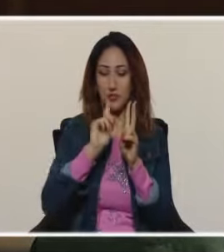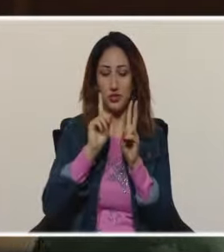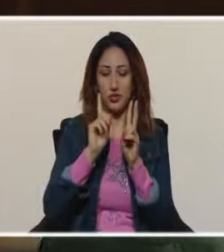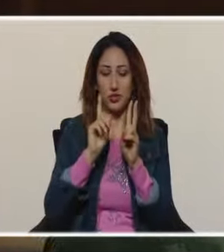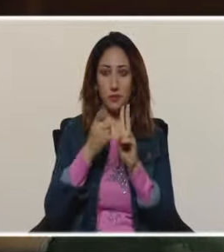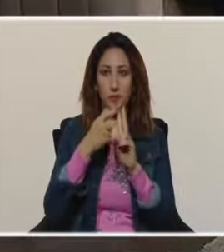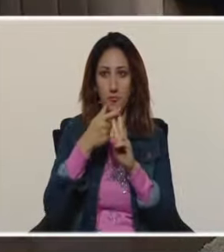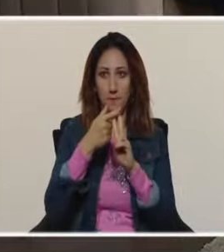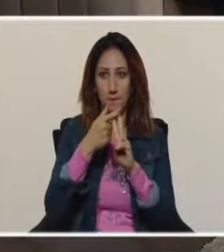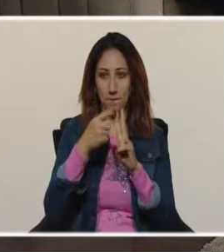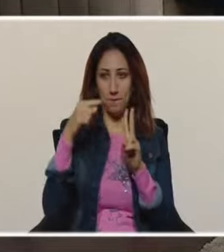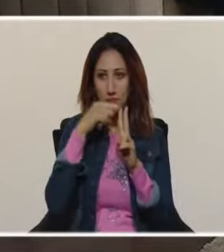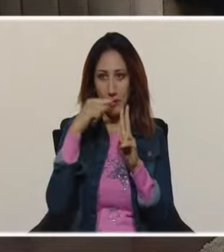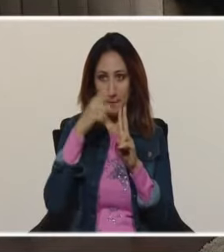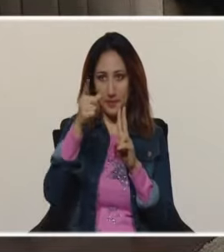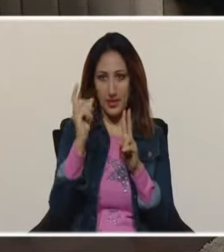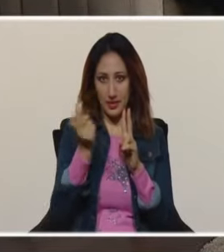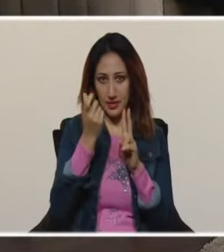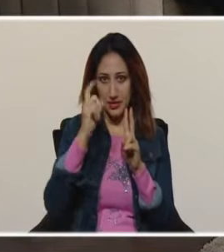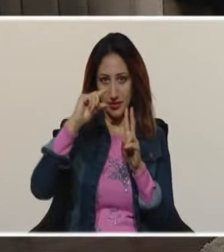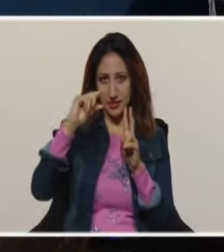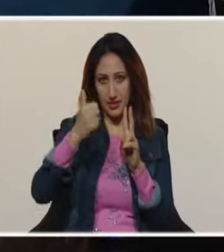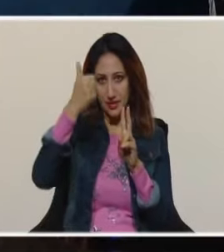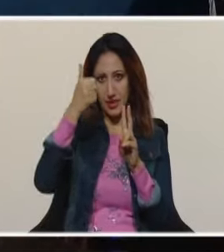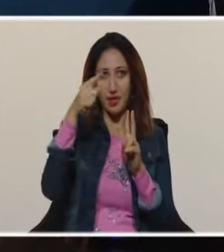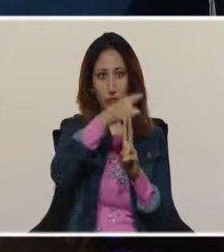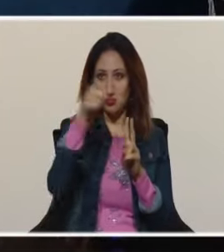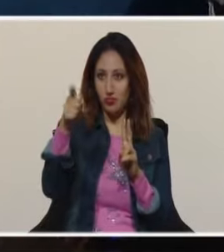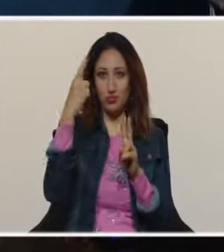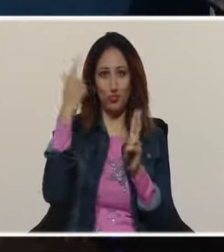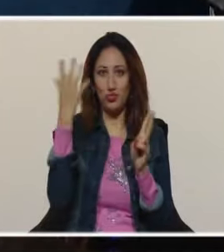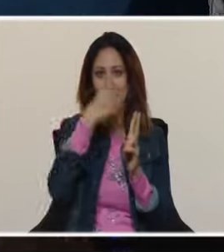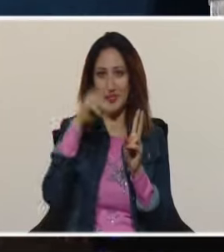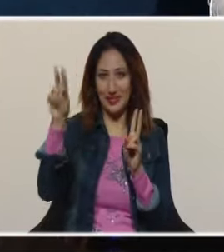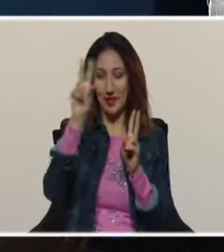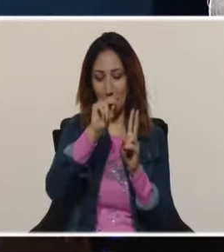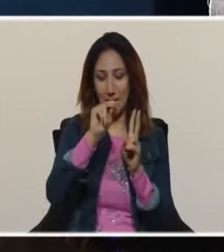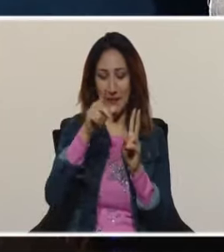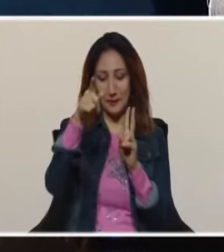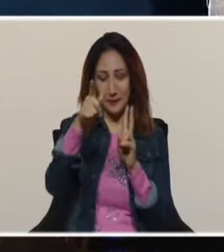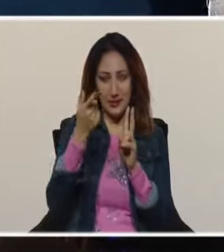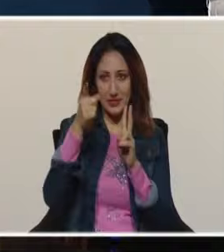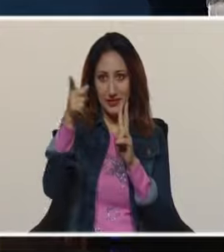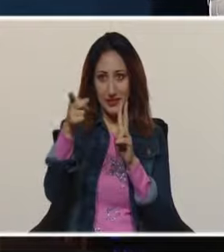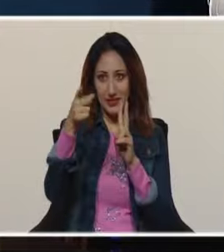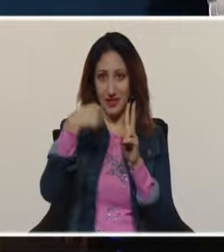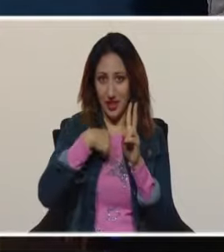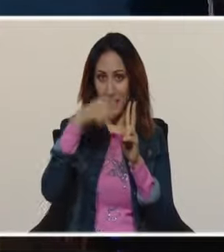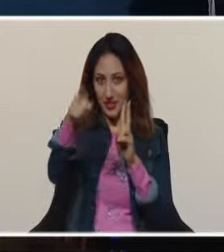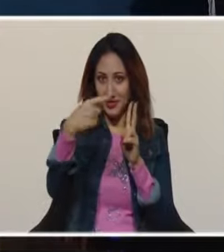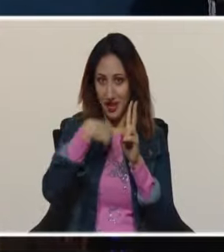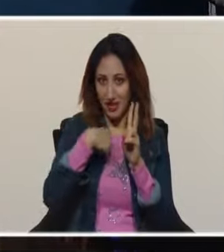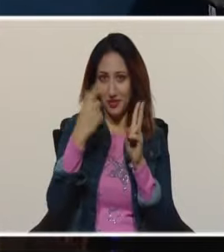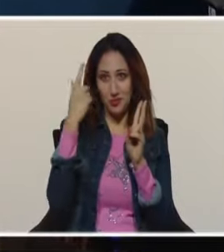معايا ندى، هناك شفته من اولها. ومين ندى؟ ندى نجلاء. ندى نجلاء. انا ندى. انا